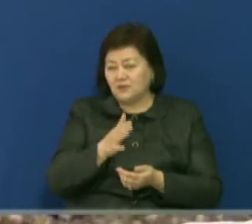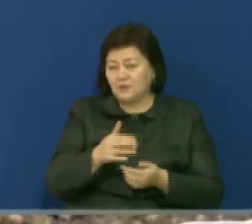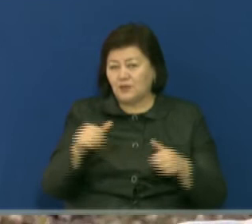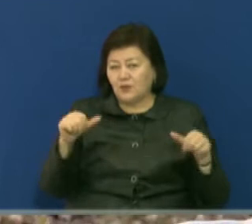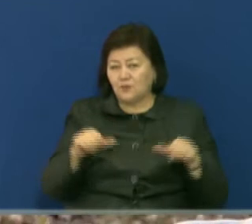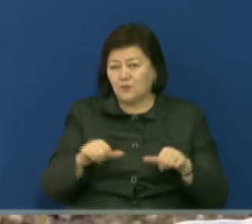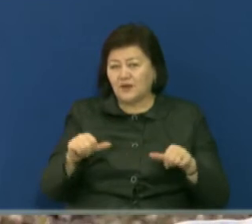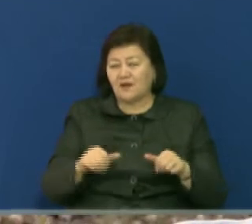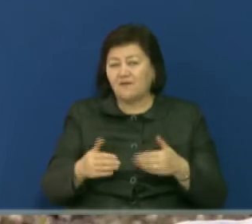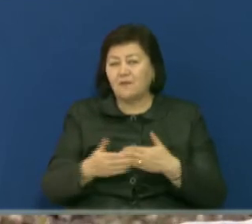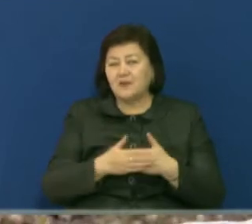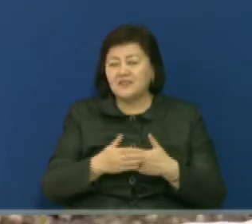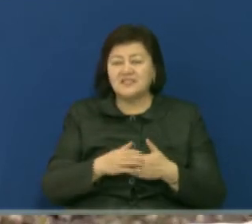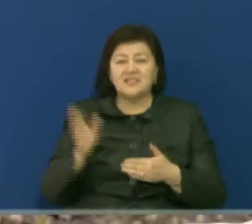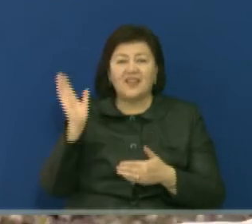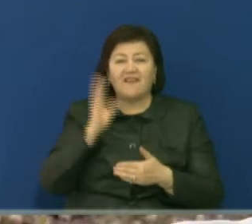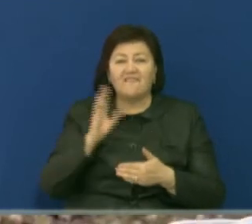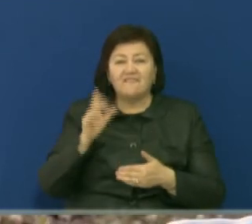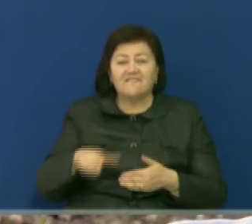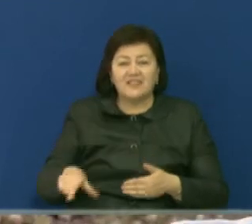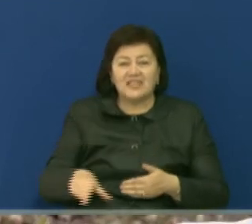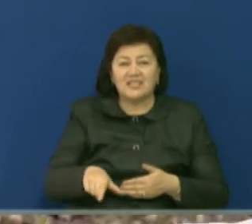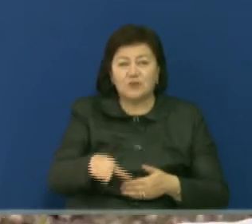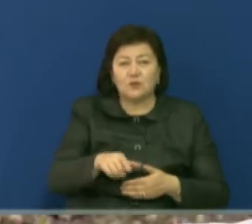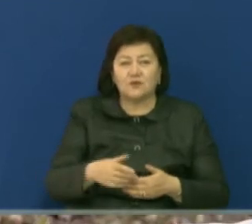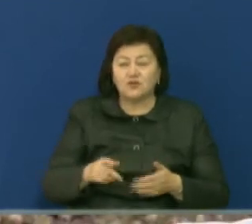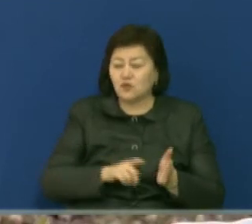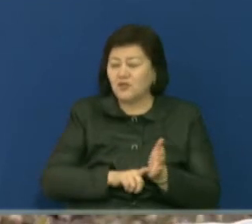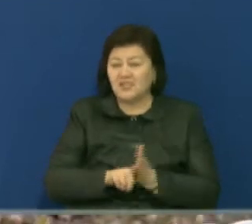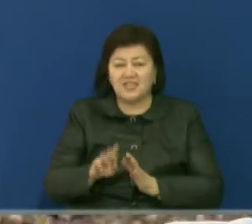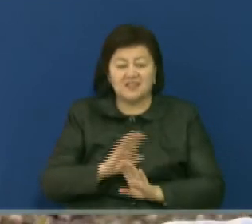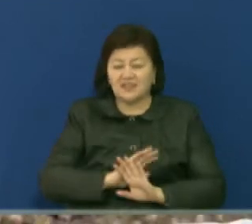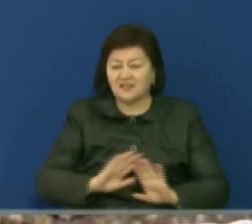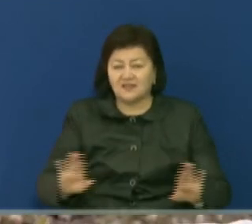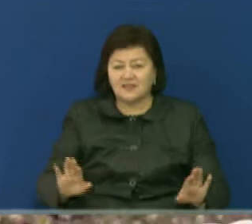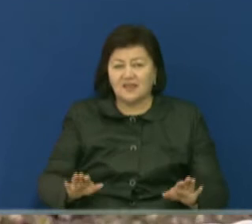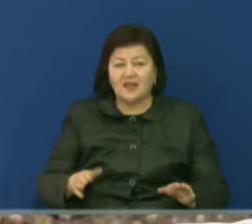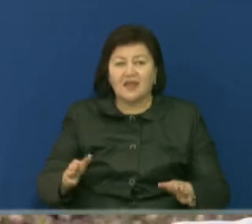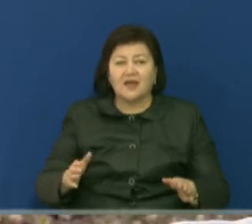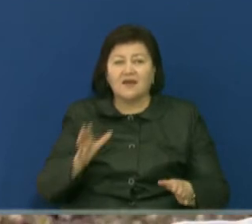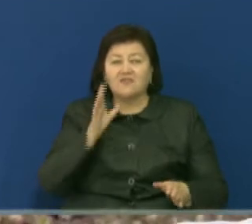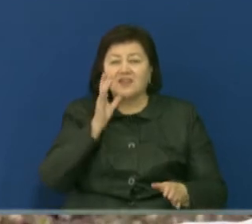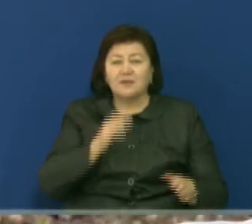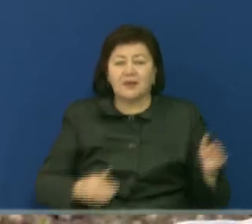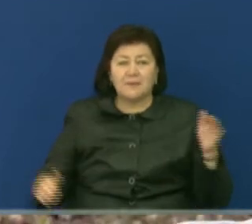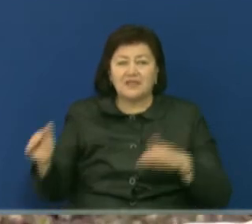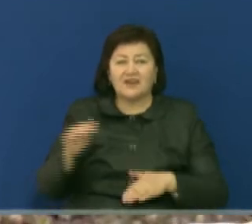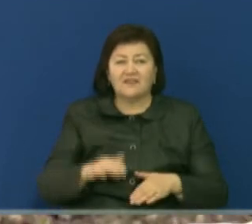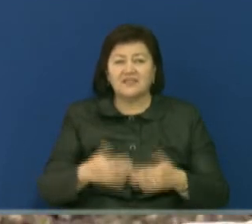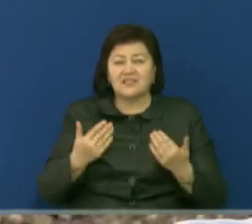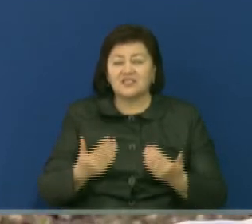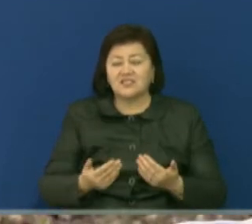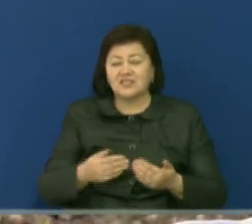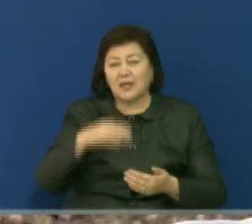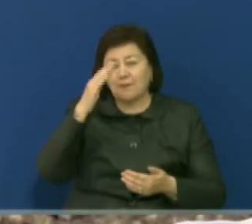вблизи водоемов, тем более сейчас еще не начат купальный сезон, не открыт купальный сезон. В связи с этим также с их родителями